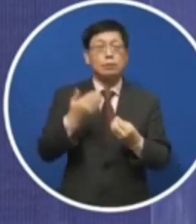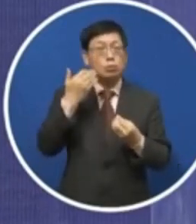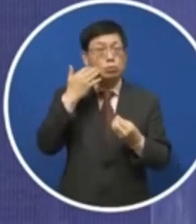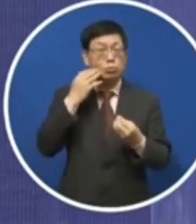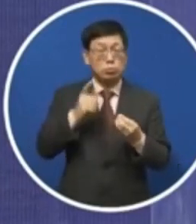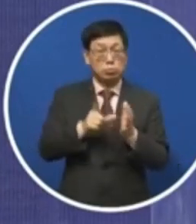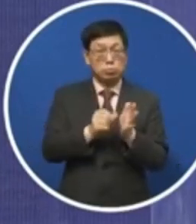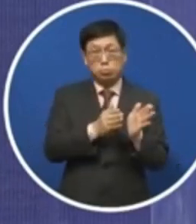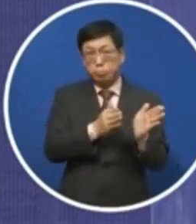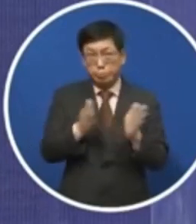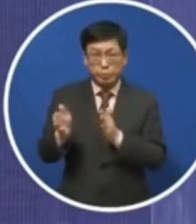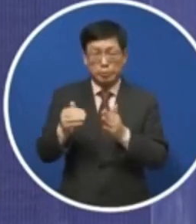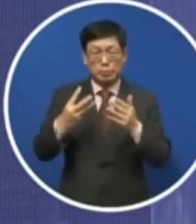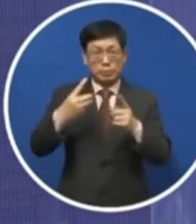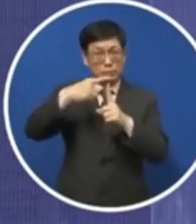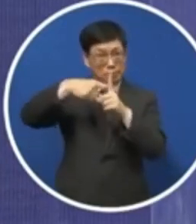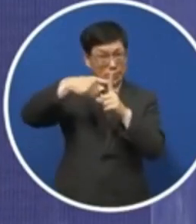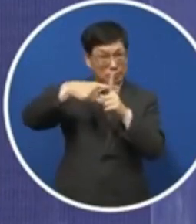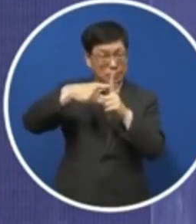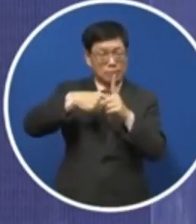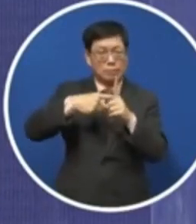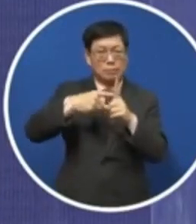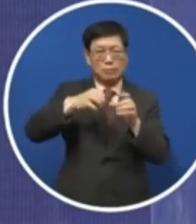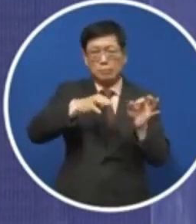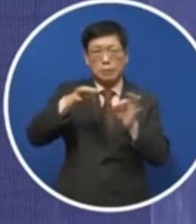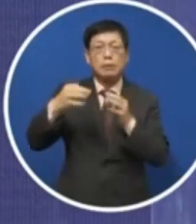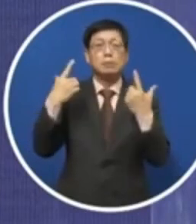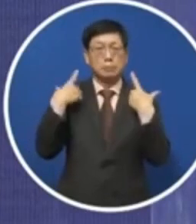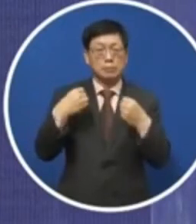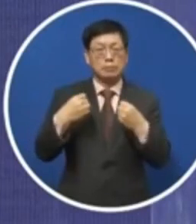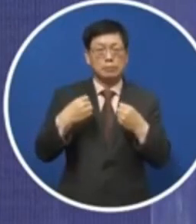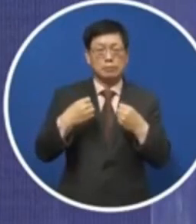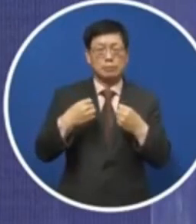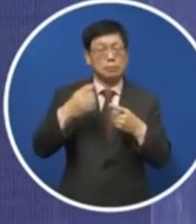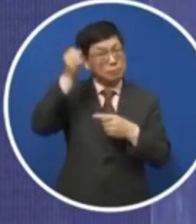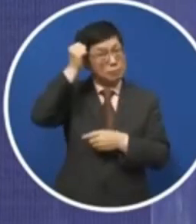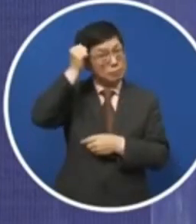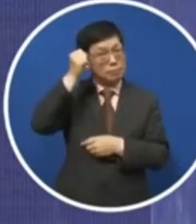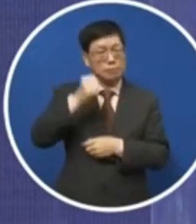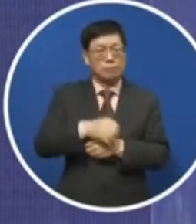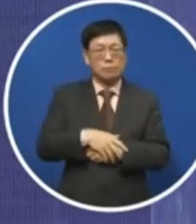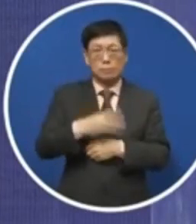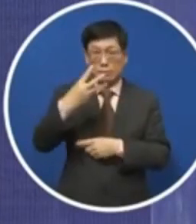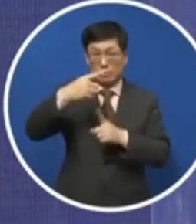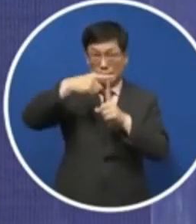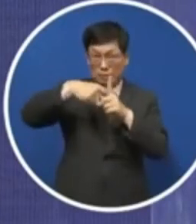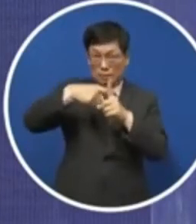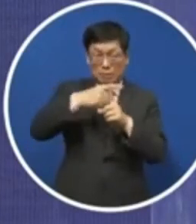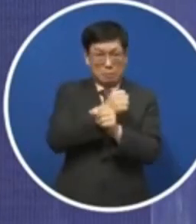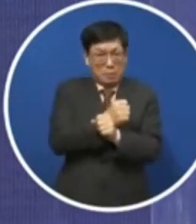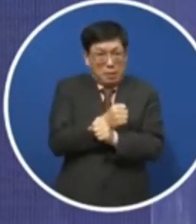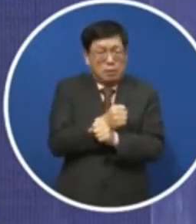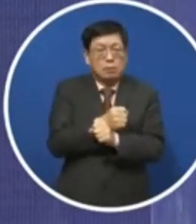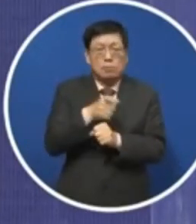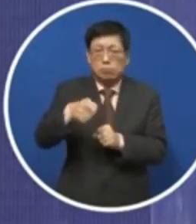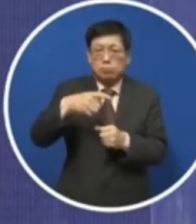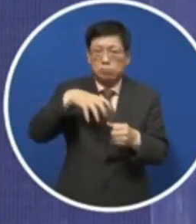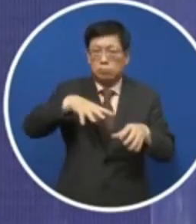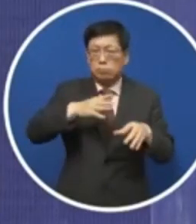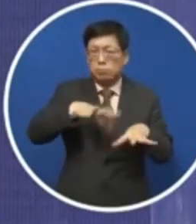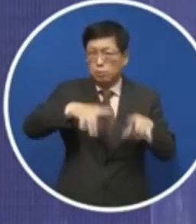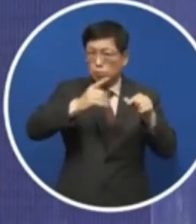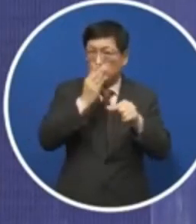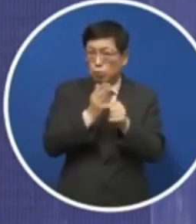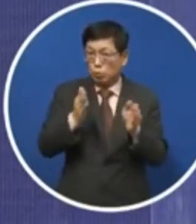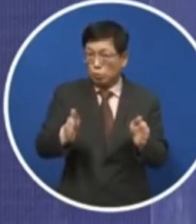延长这个三级警戒的话，那么原来各位都还记得，我们在三级警戒的初中期的时